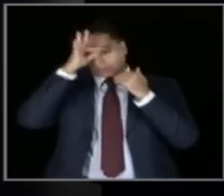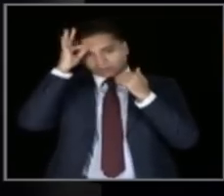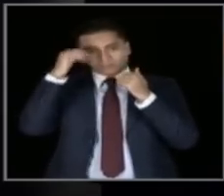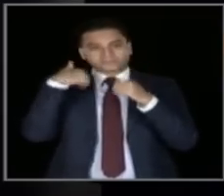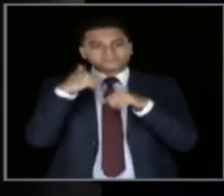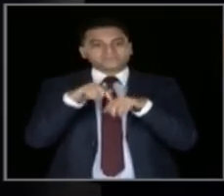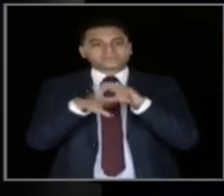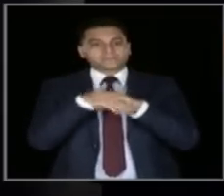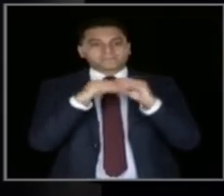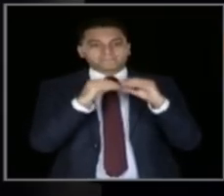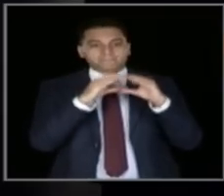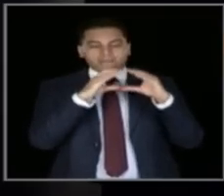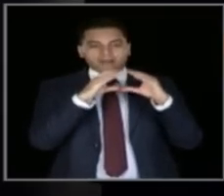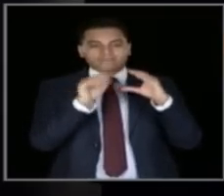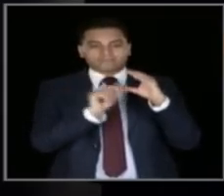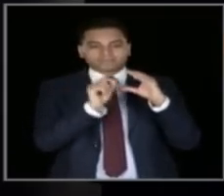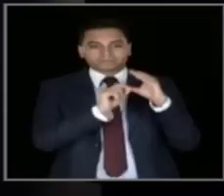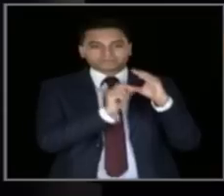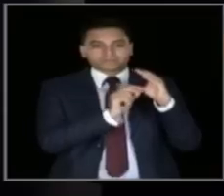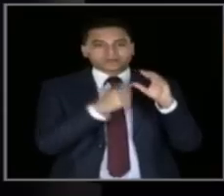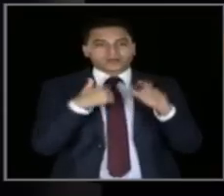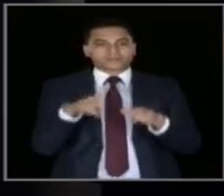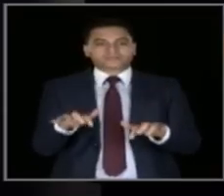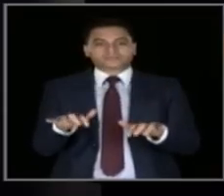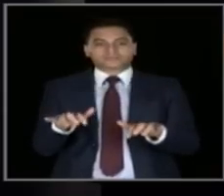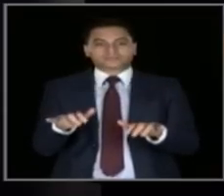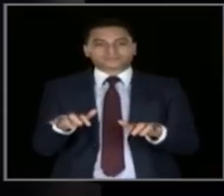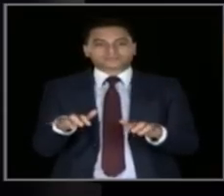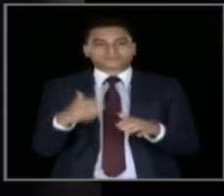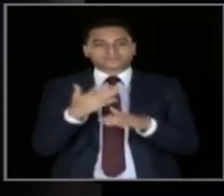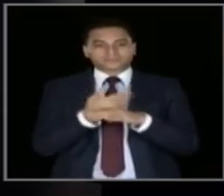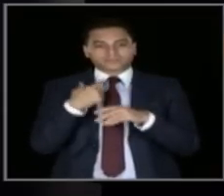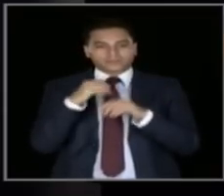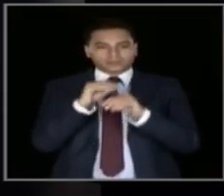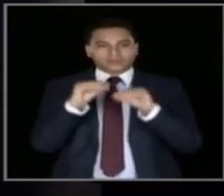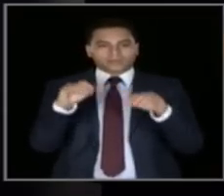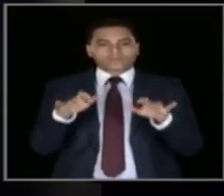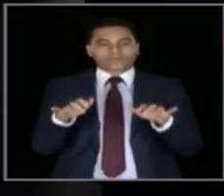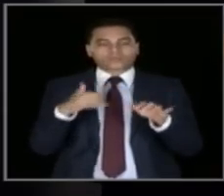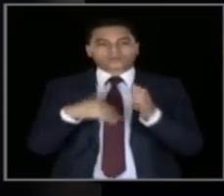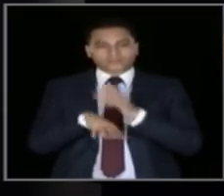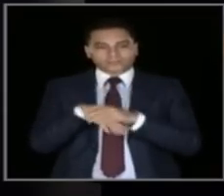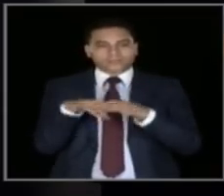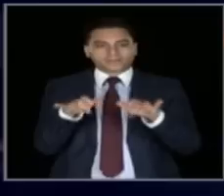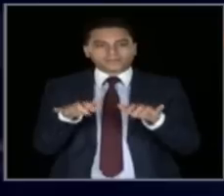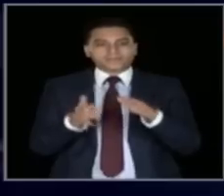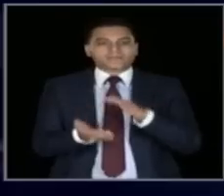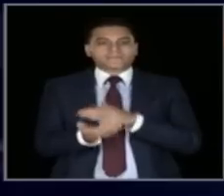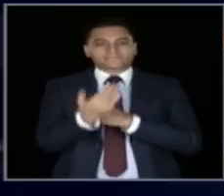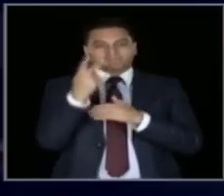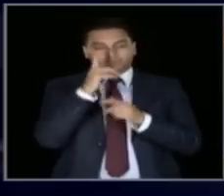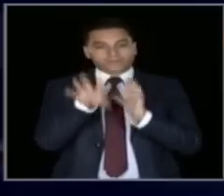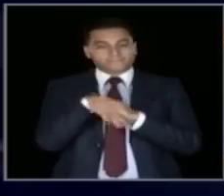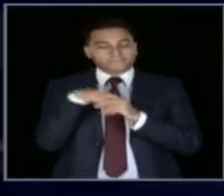عندي ملفات في كتب عايز تكتب وورد، انا بعرف اكتب وورد، ان انا برضو بدرب كمبيوتر مايكروسوفت. بصي ده هيبقى